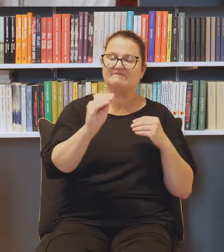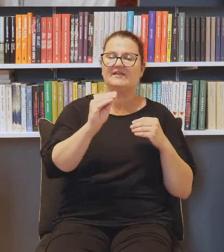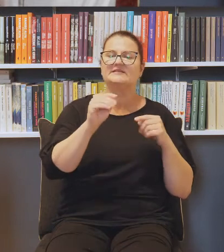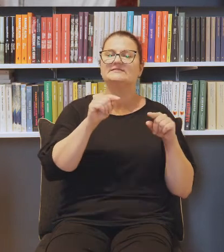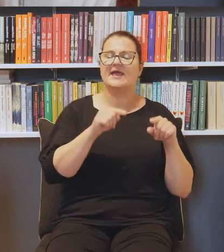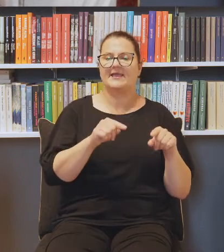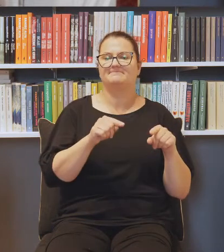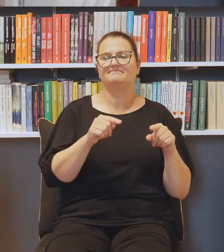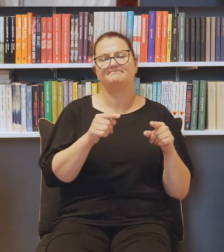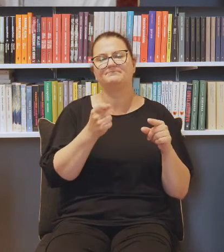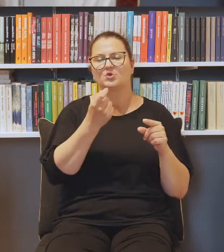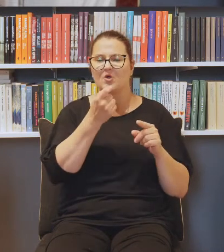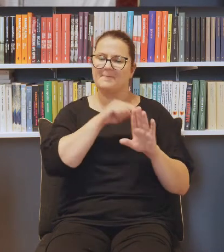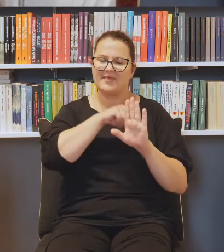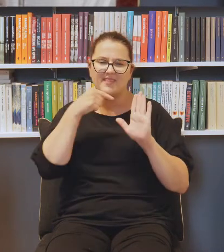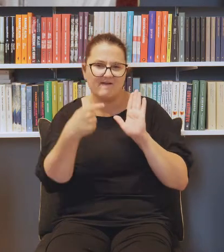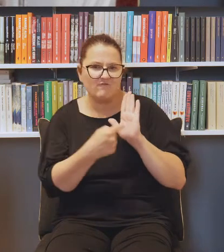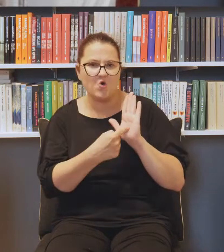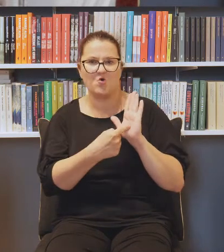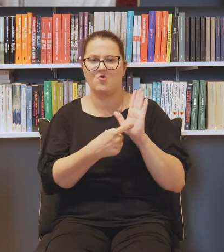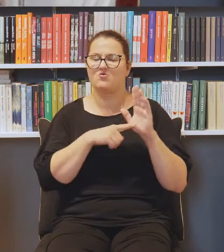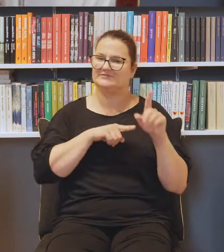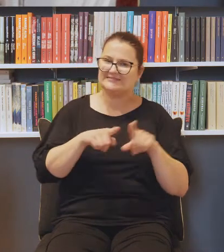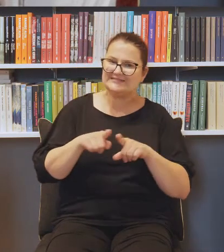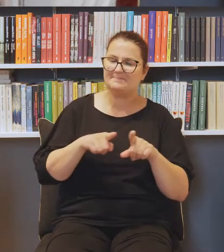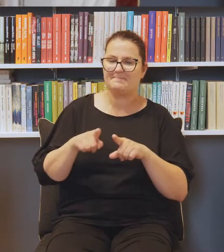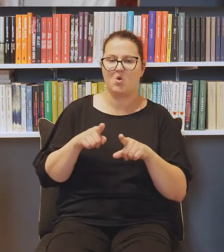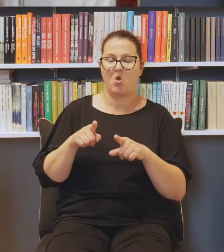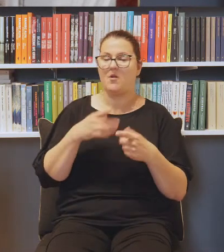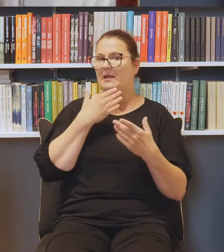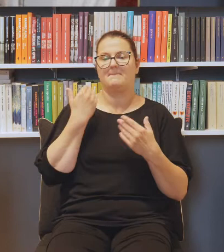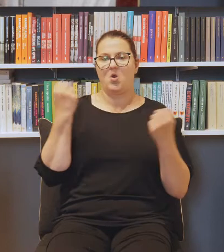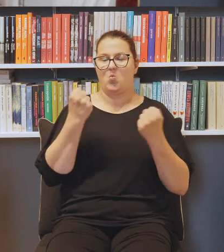ona raczej operuje takim jakąś taką przenośnią czy symbolem, a nie takim bardzo